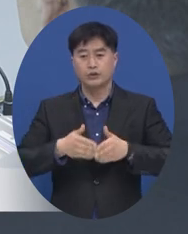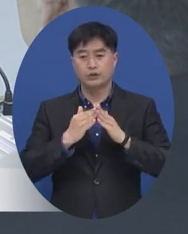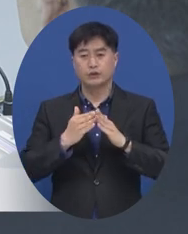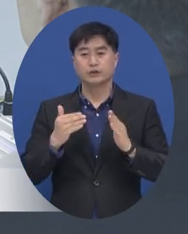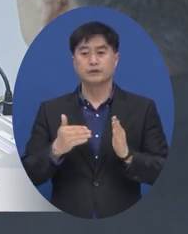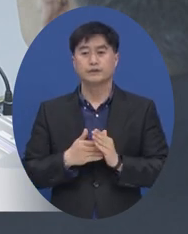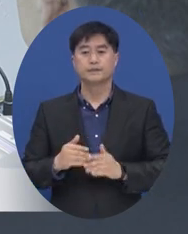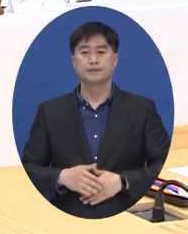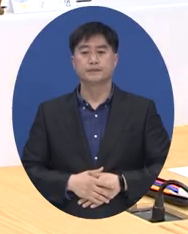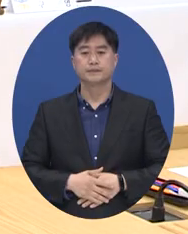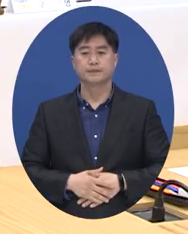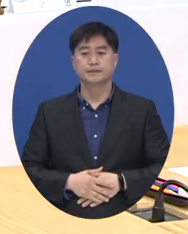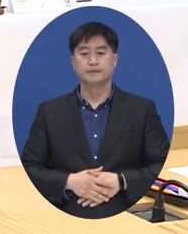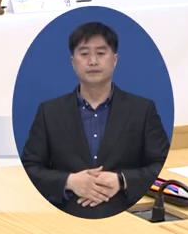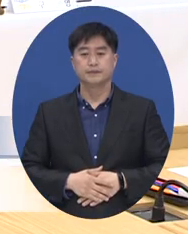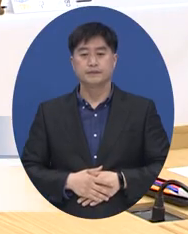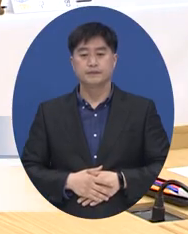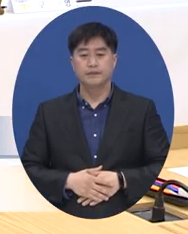다졌습니다.